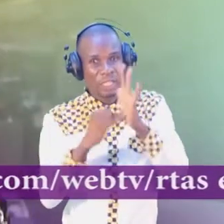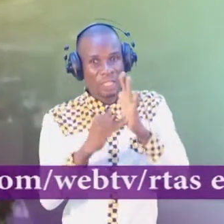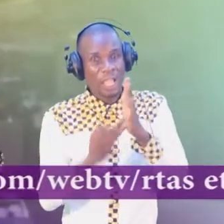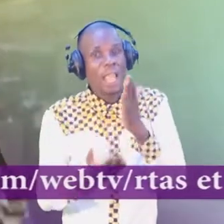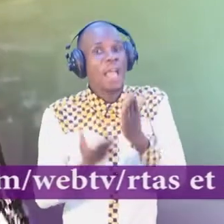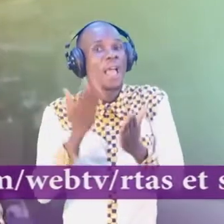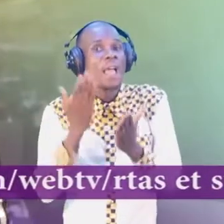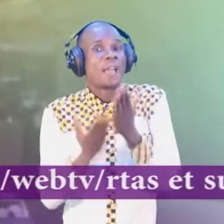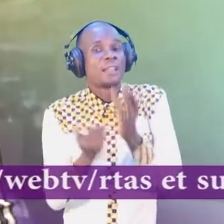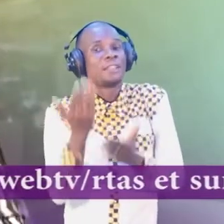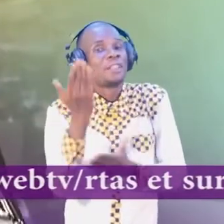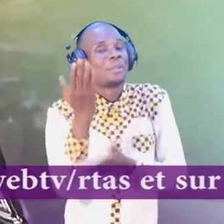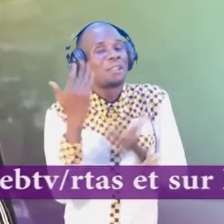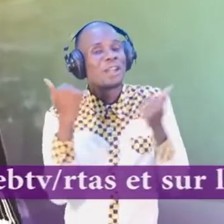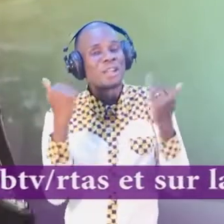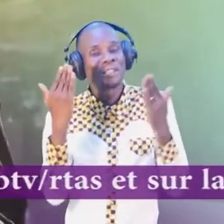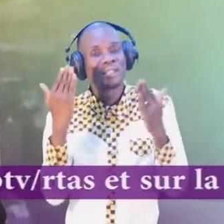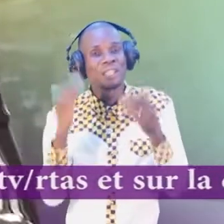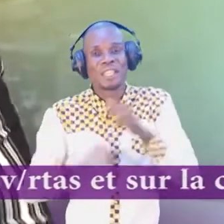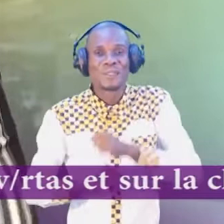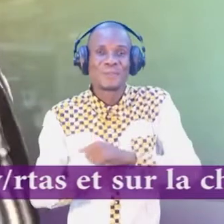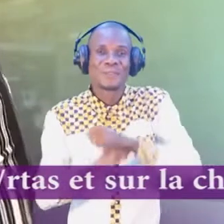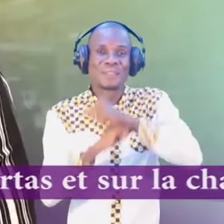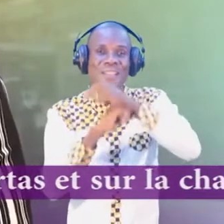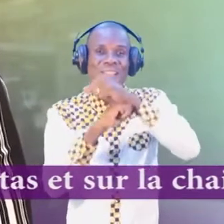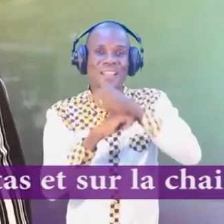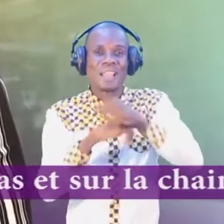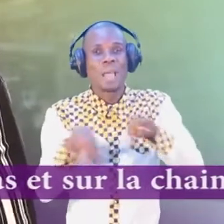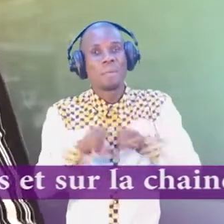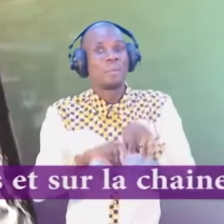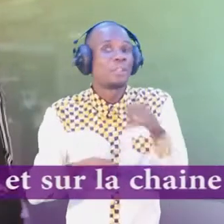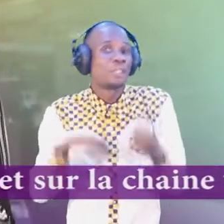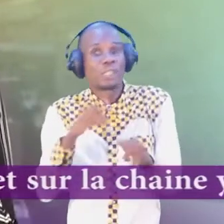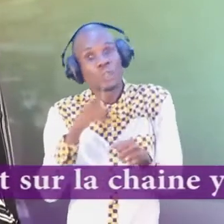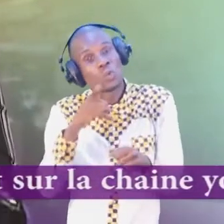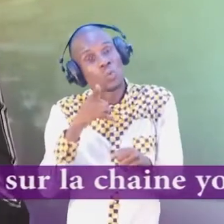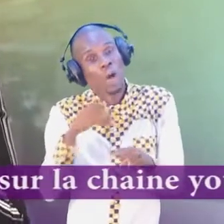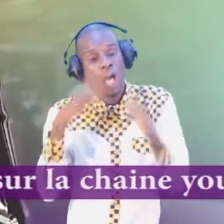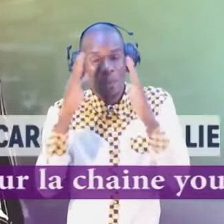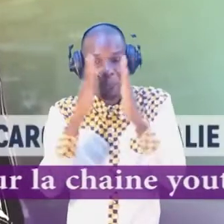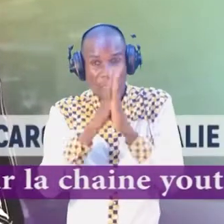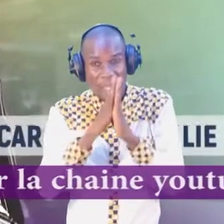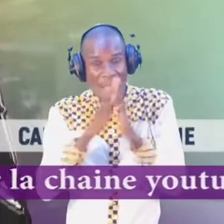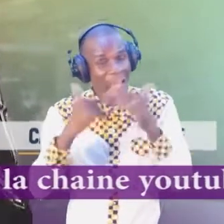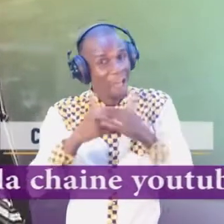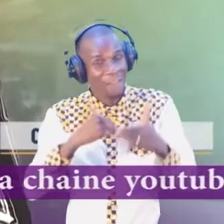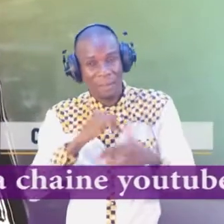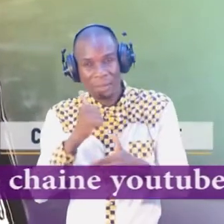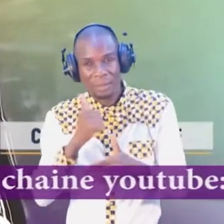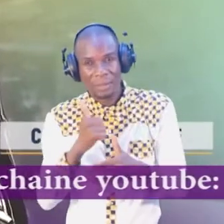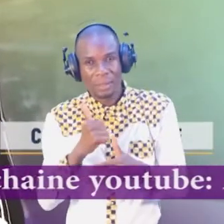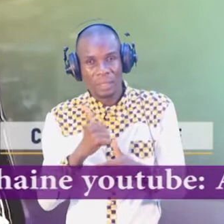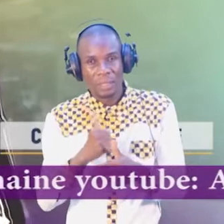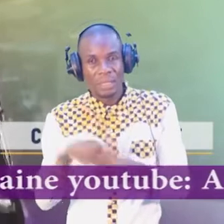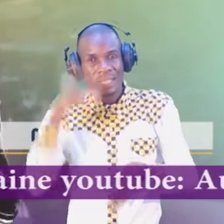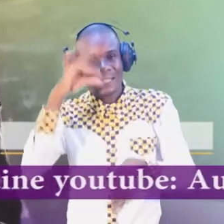nyoso ya mabe. Alors koyima yimate senga lisungi na nzambe. Kasi na kosenga yango